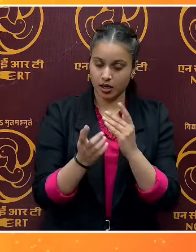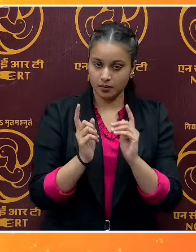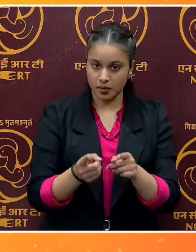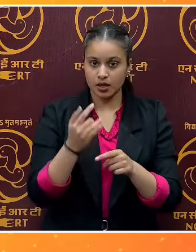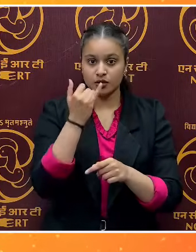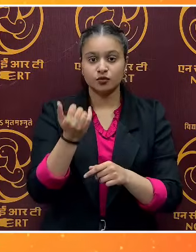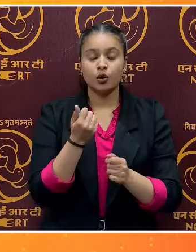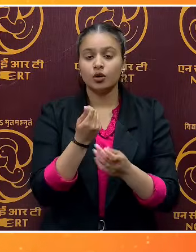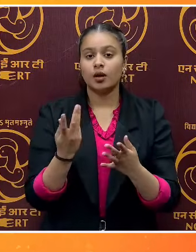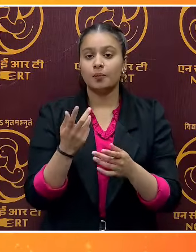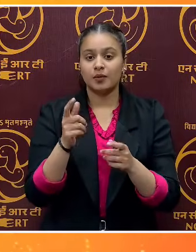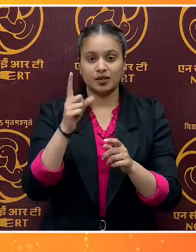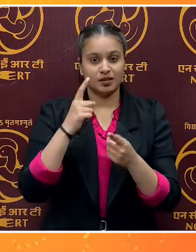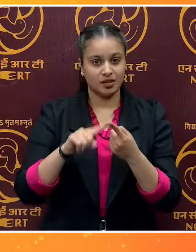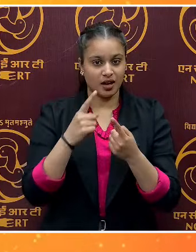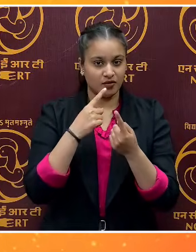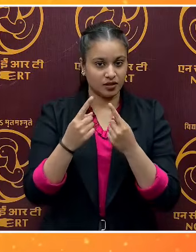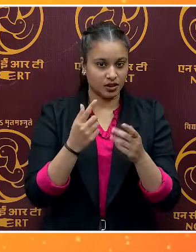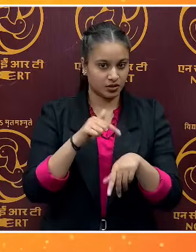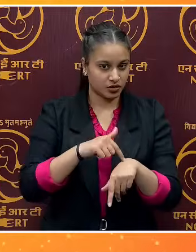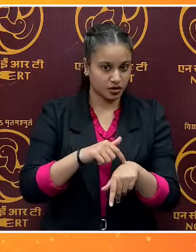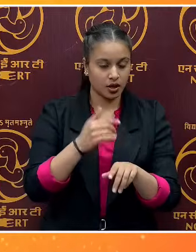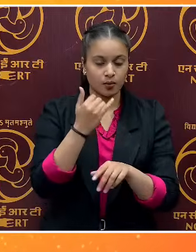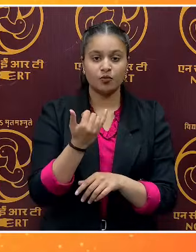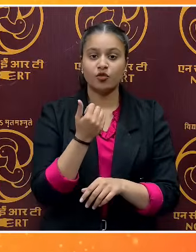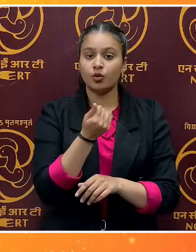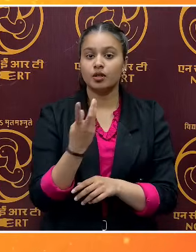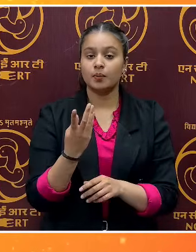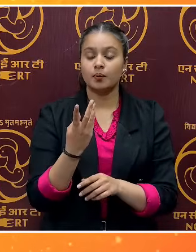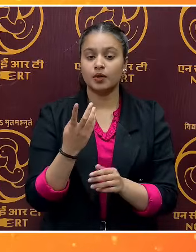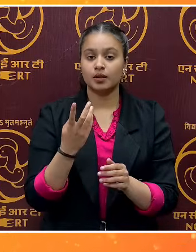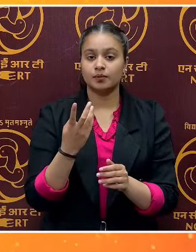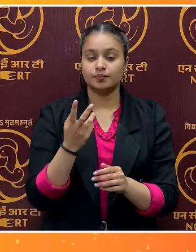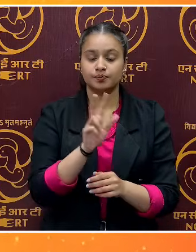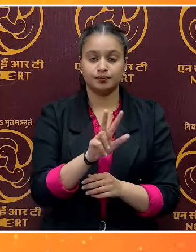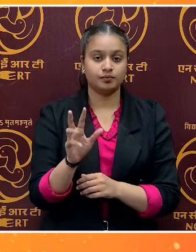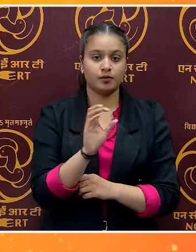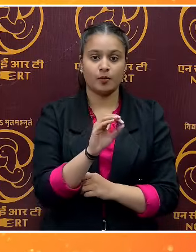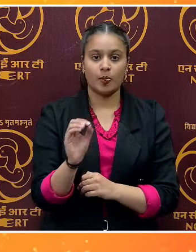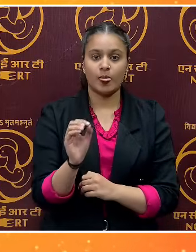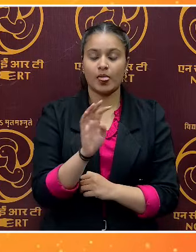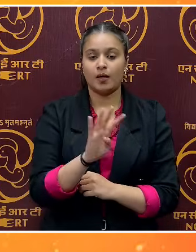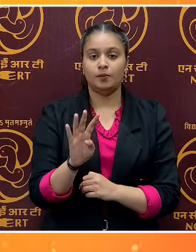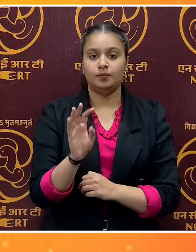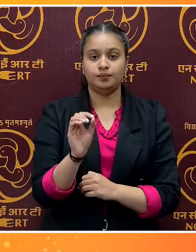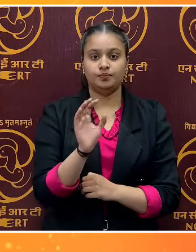नंबर इन दिस लाइव इंटरेक्शन। आप हमारा टेलीफोन नंबर नोट कर सकते हैं, इट्स